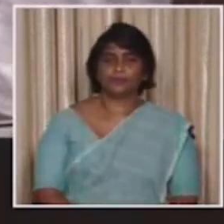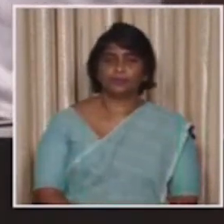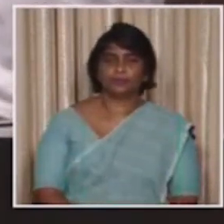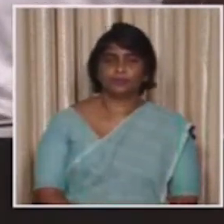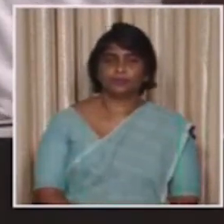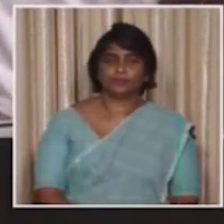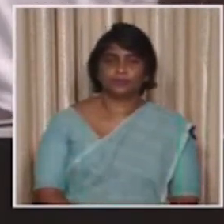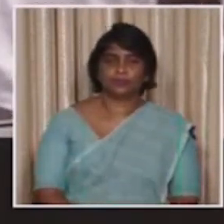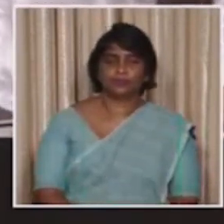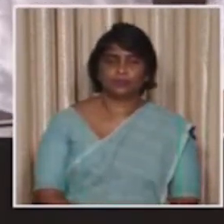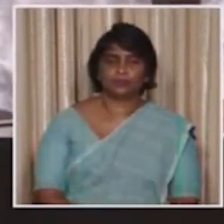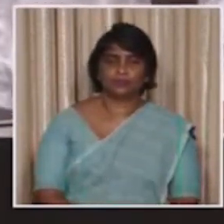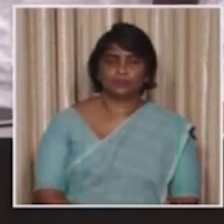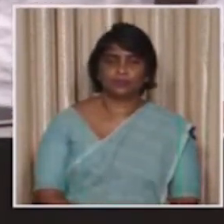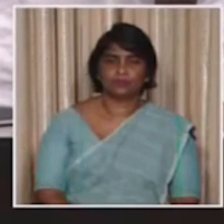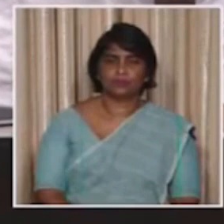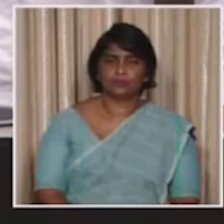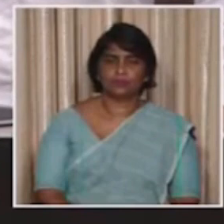හරි